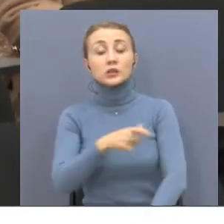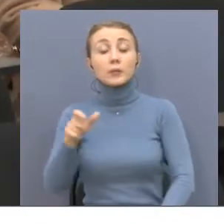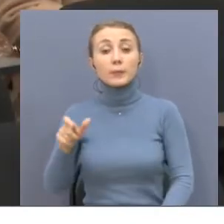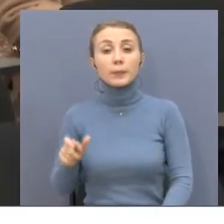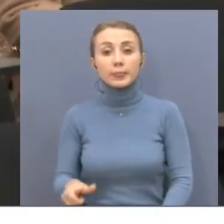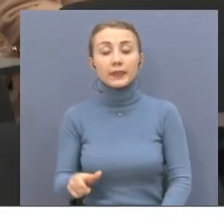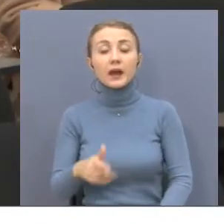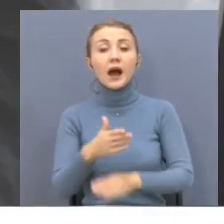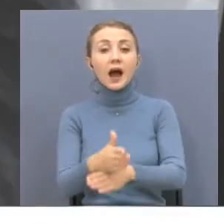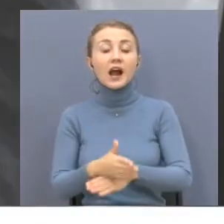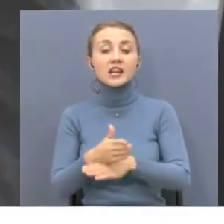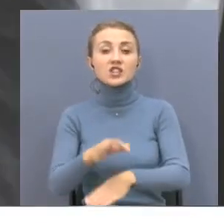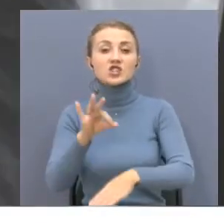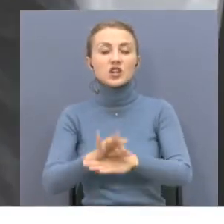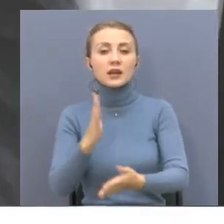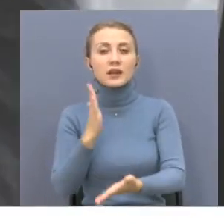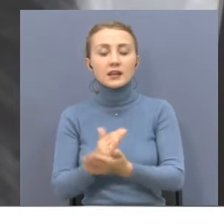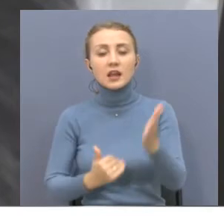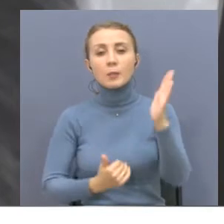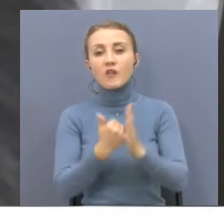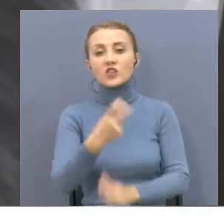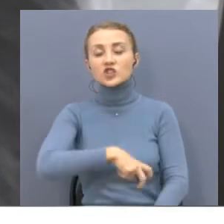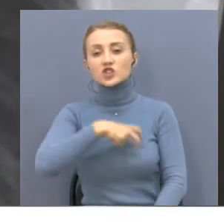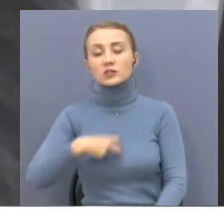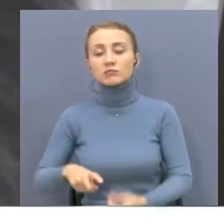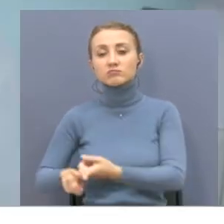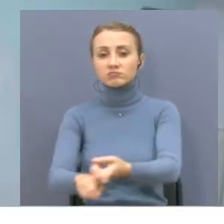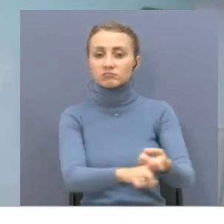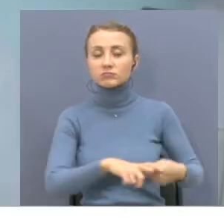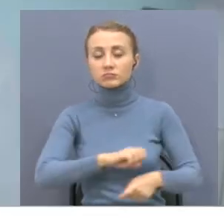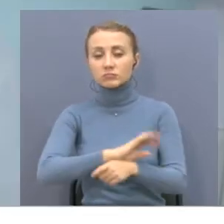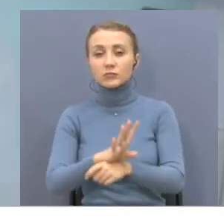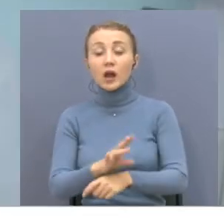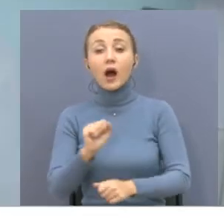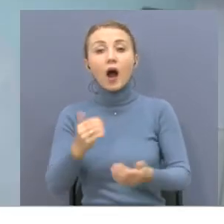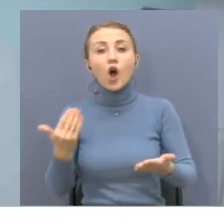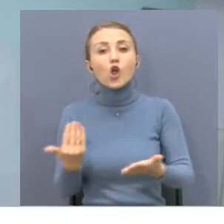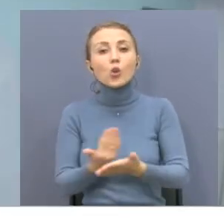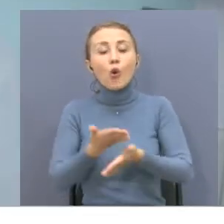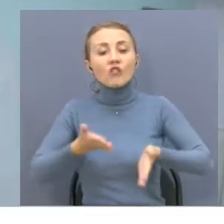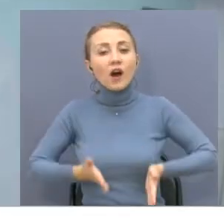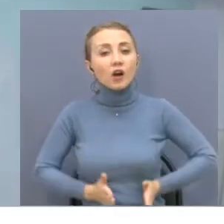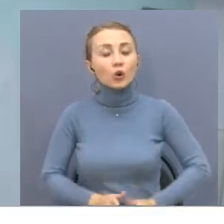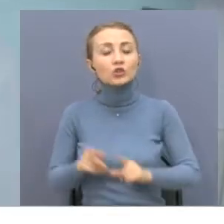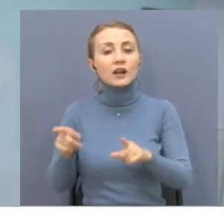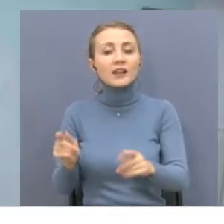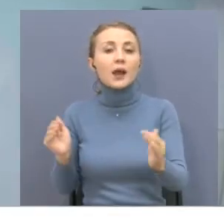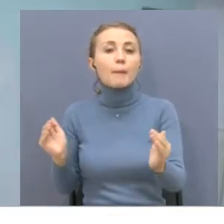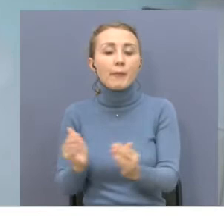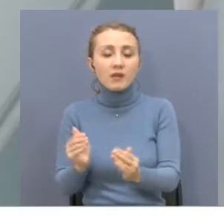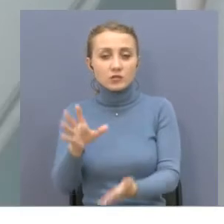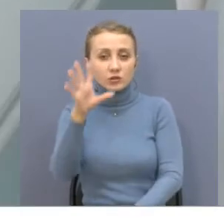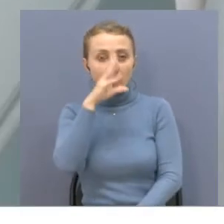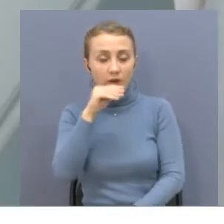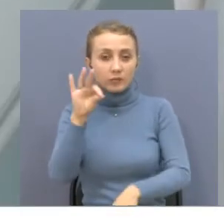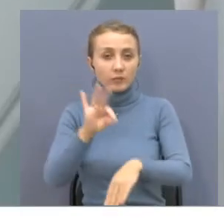тегін жүзеге асырылады. Өкпе аурулары, қант диабеті мен жүйке жүйесінде ауытқулары бар түрлі созылмалы ауруларға шалдыққан әлсіз